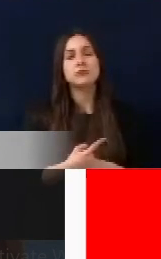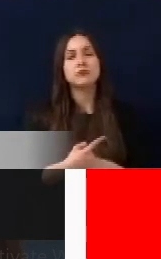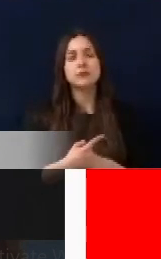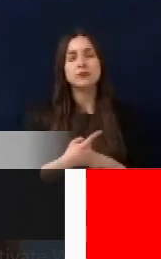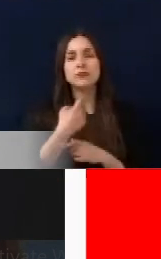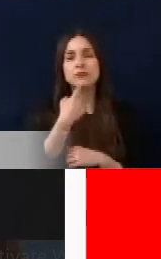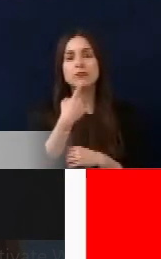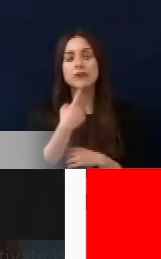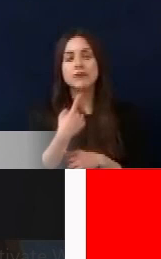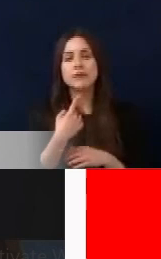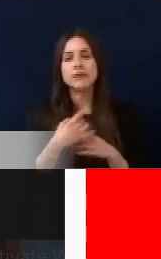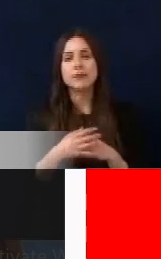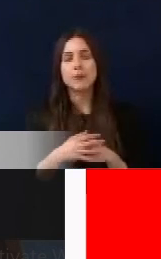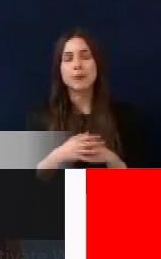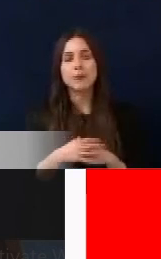δοθεί άμεσα